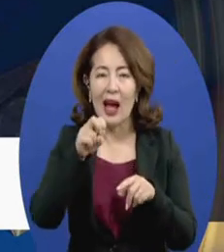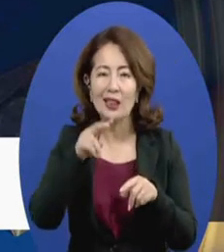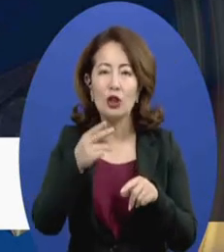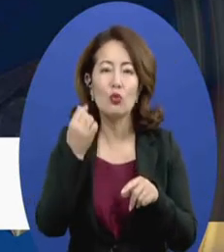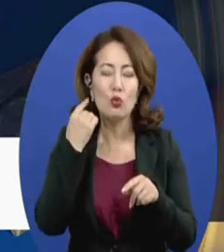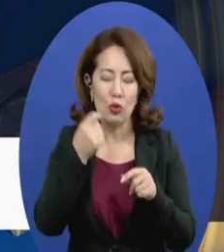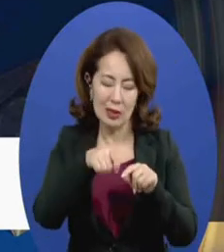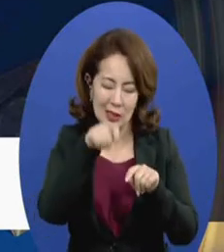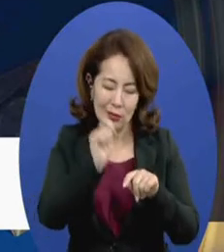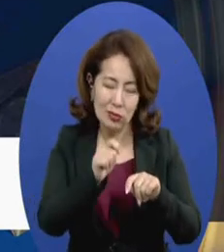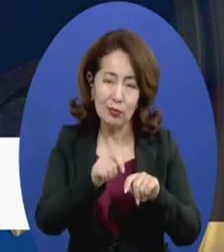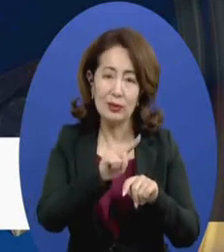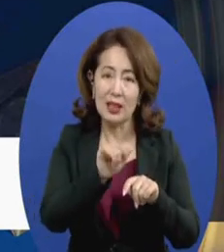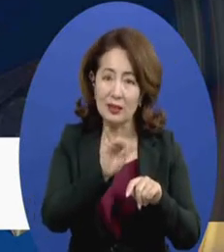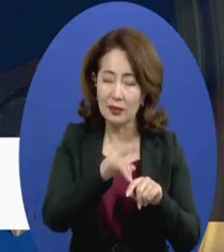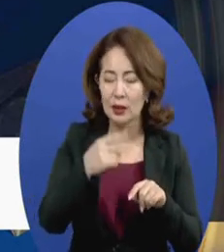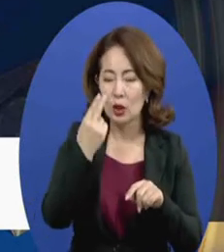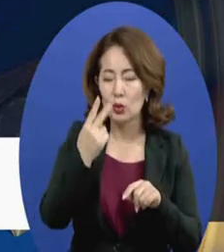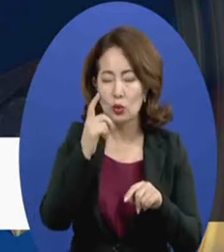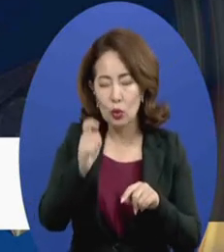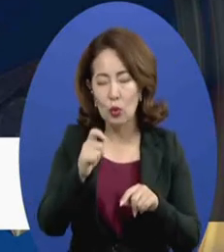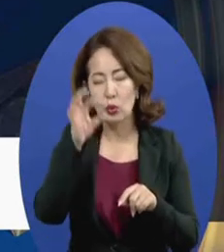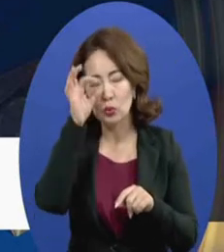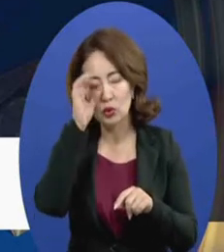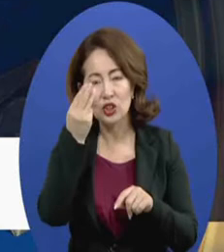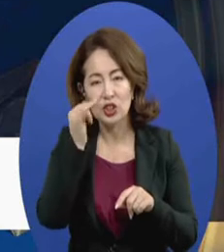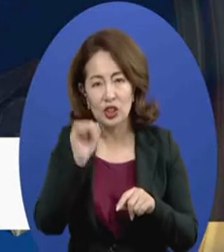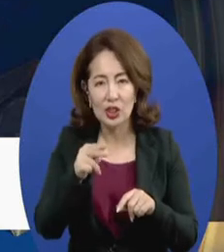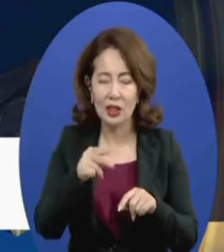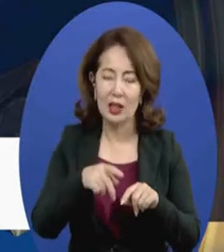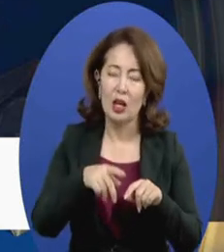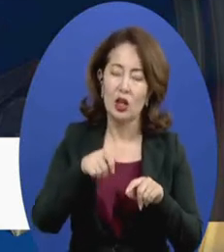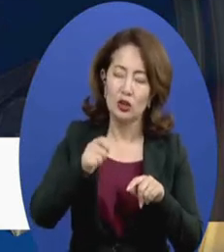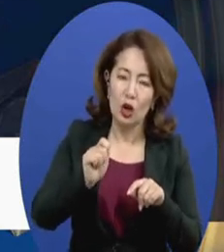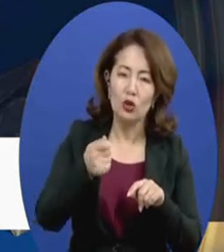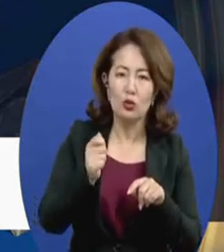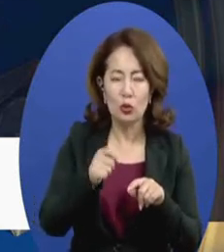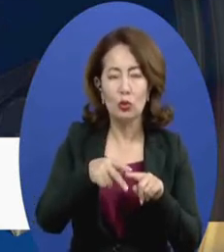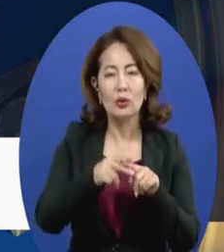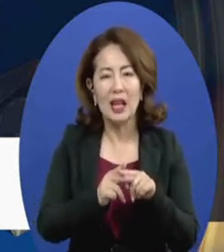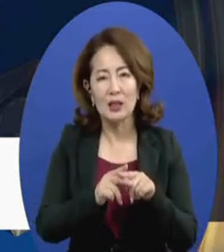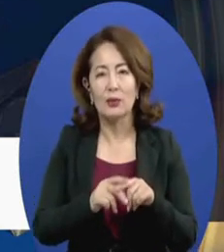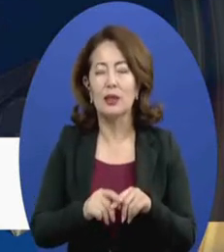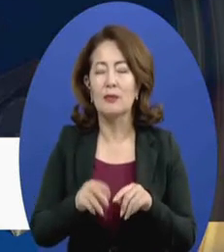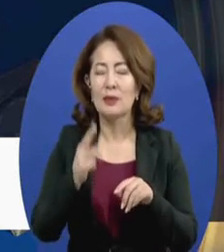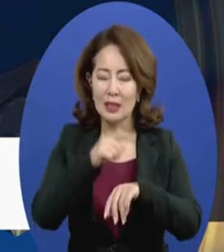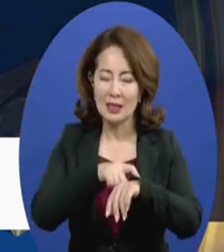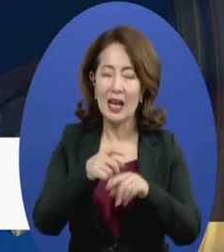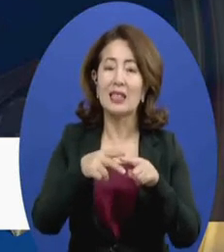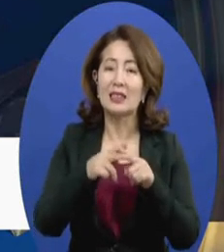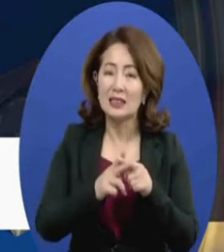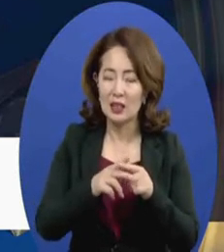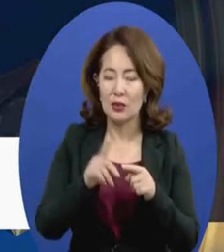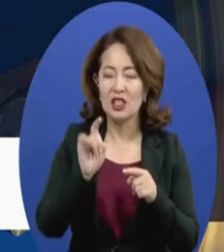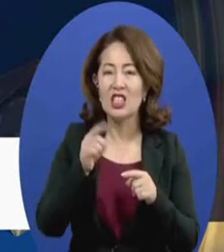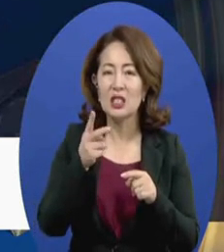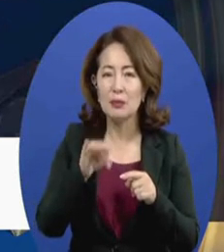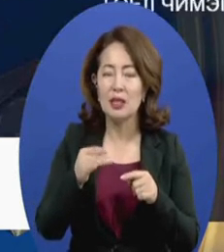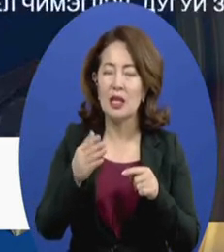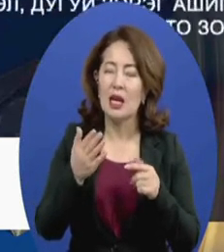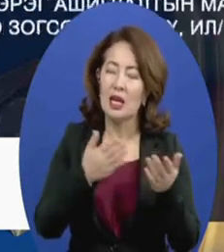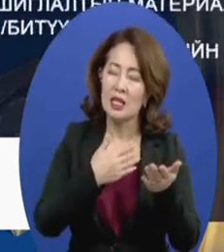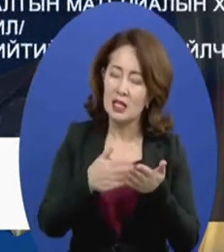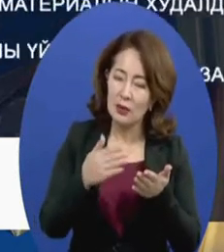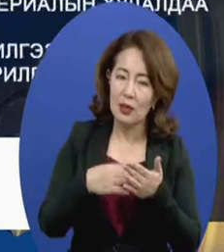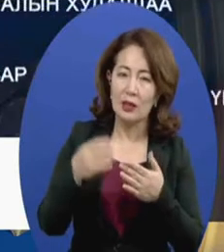цүнх захиалга засвар, нүдний шил захиалга засвар, цоож төлхүүр засвар, цаг цасуур хийм цэвэрлэгээ угаалах,